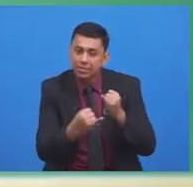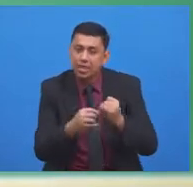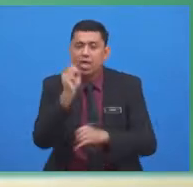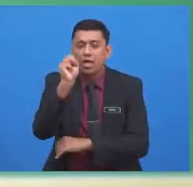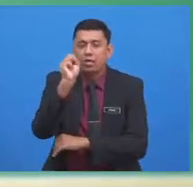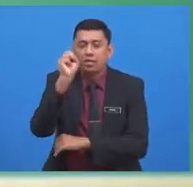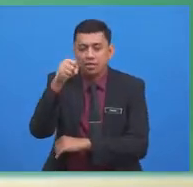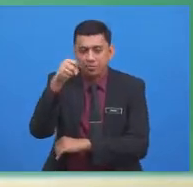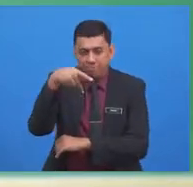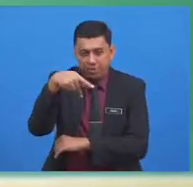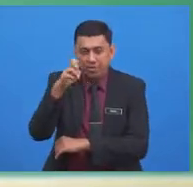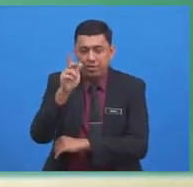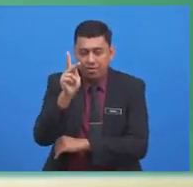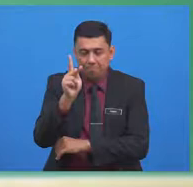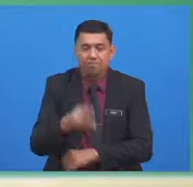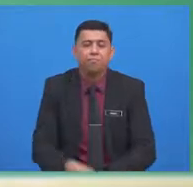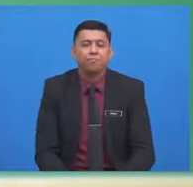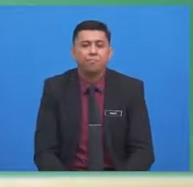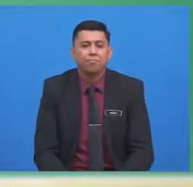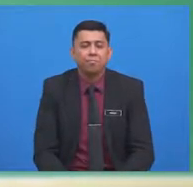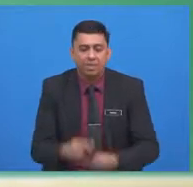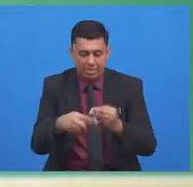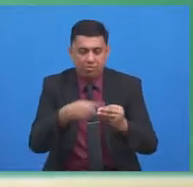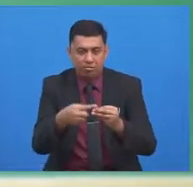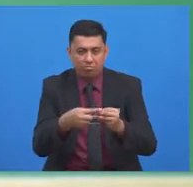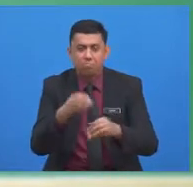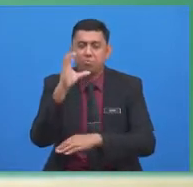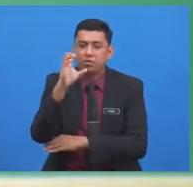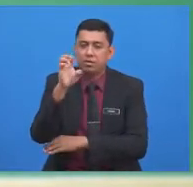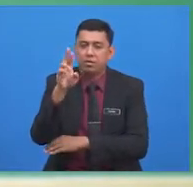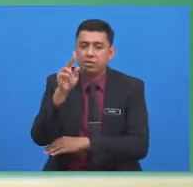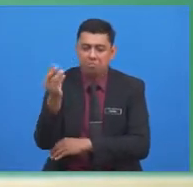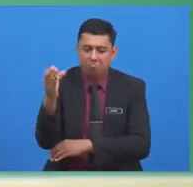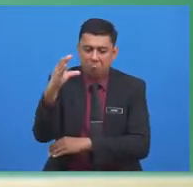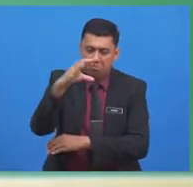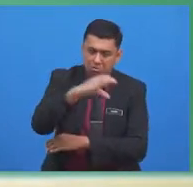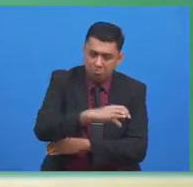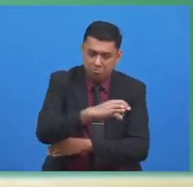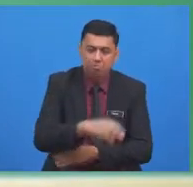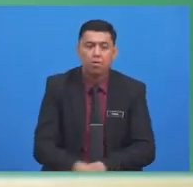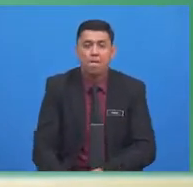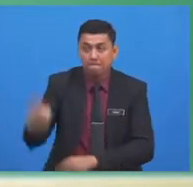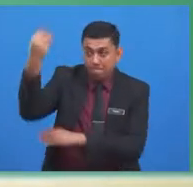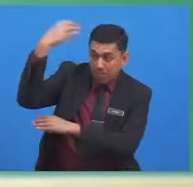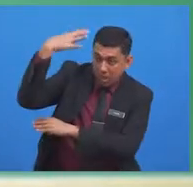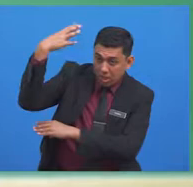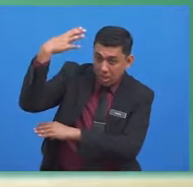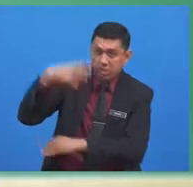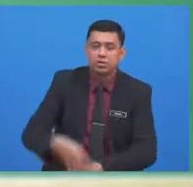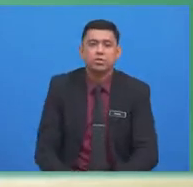aspek. Faktor ini berkaitan dengan cerun yang menghadap matahari berbanding